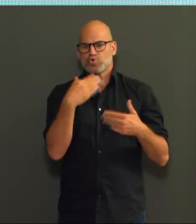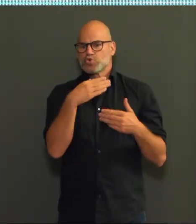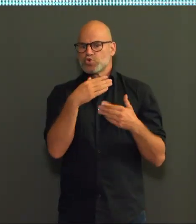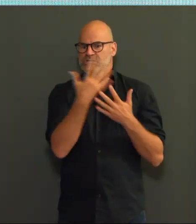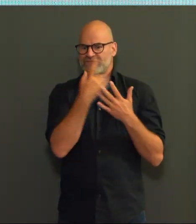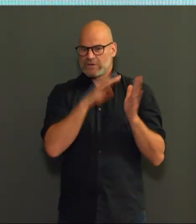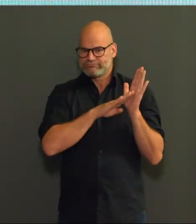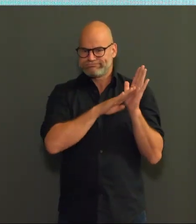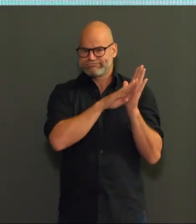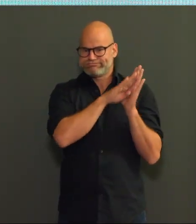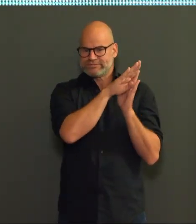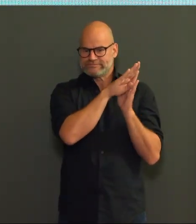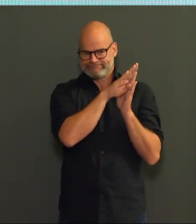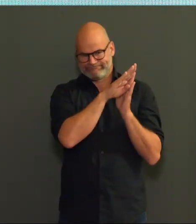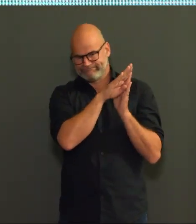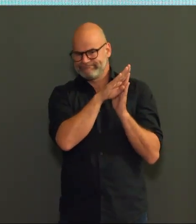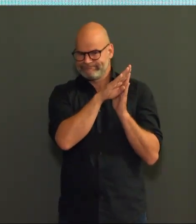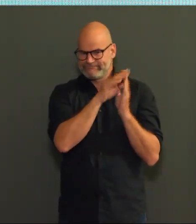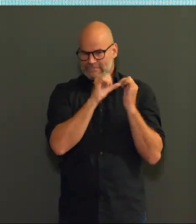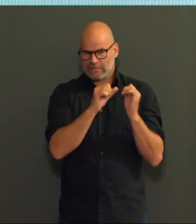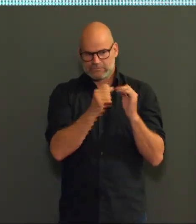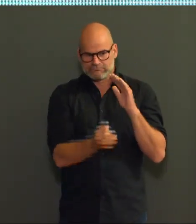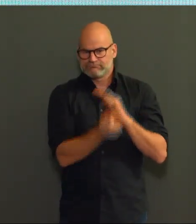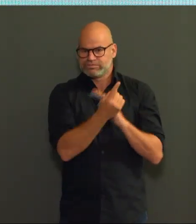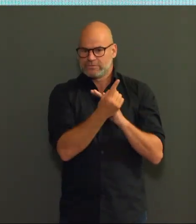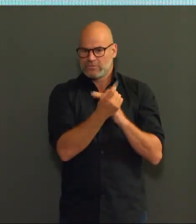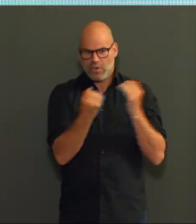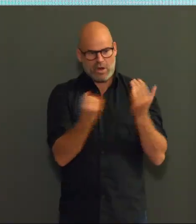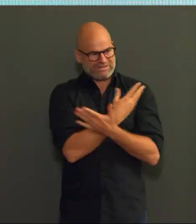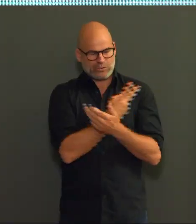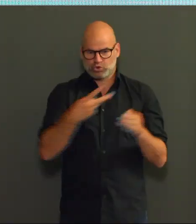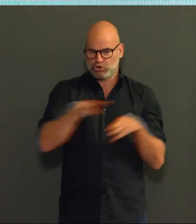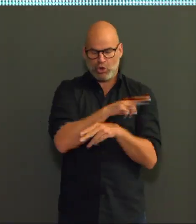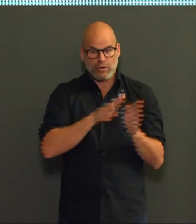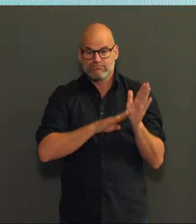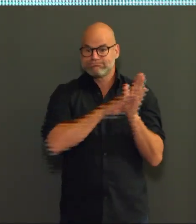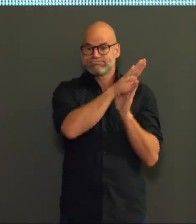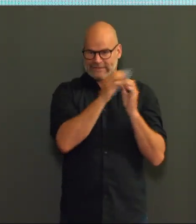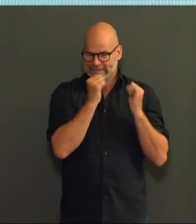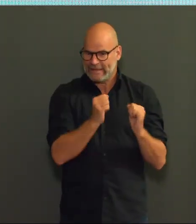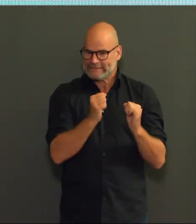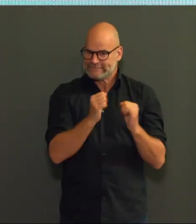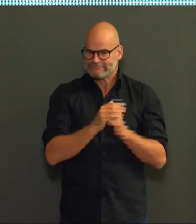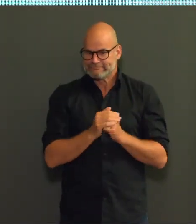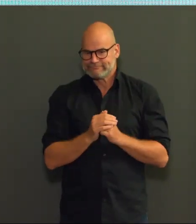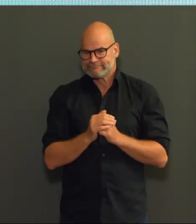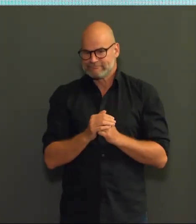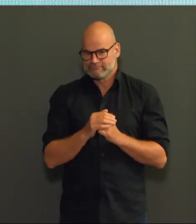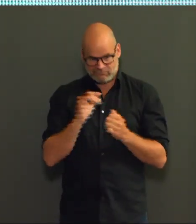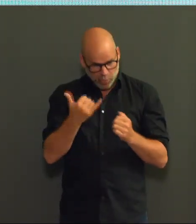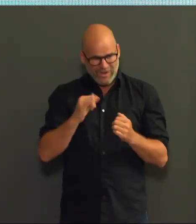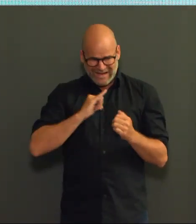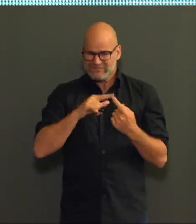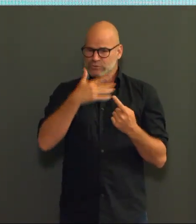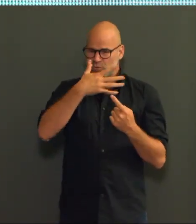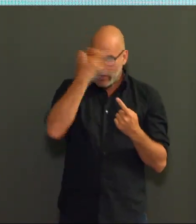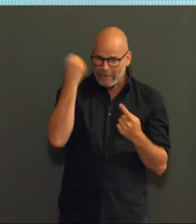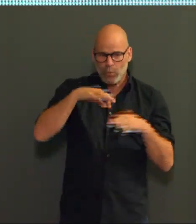kan keren, ondanks de zomer en ondanks de vaccinatie. Het is met andere woorden nog